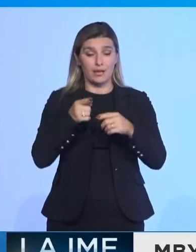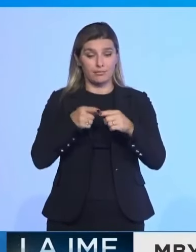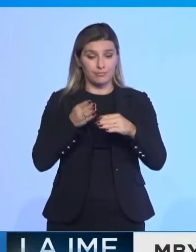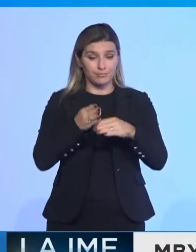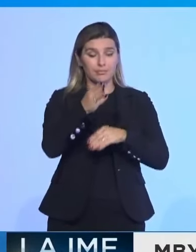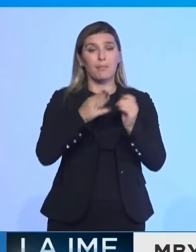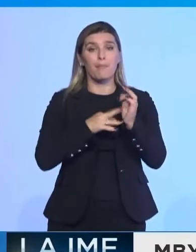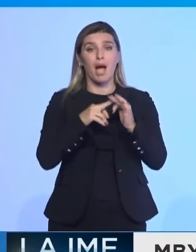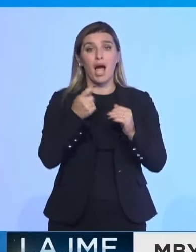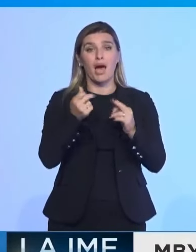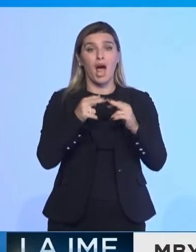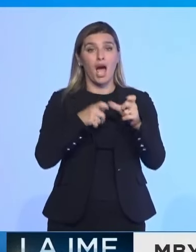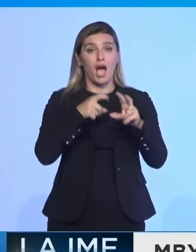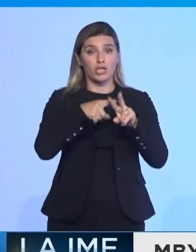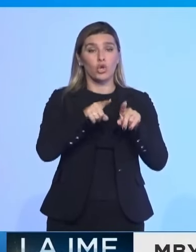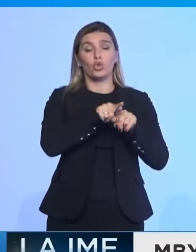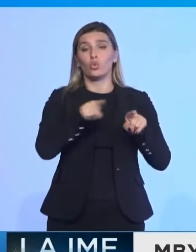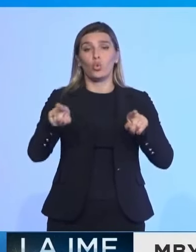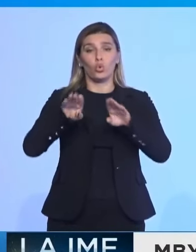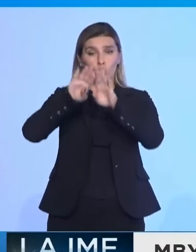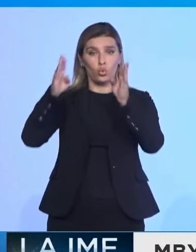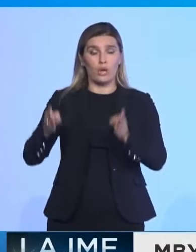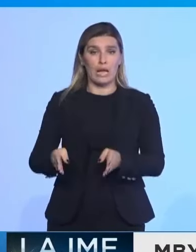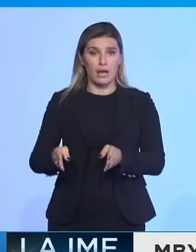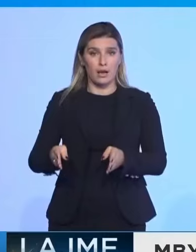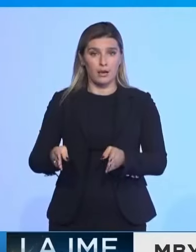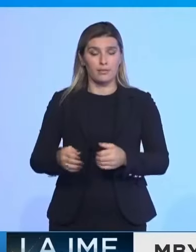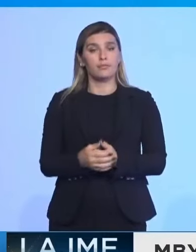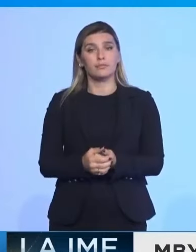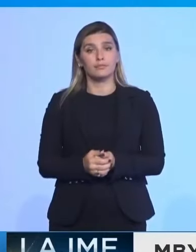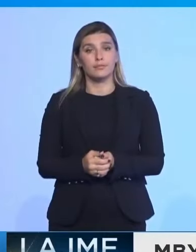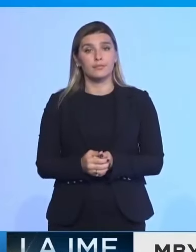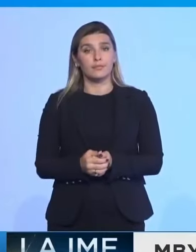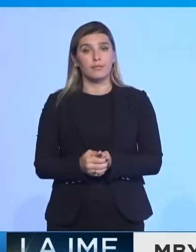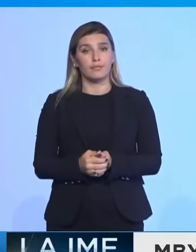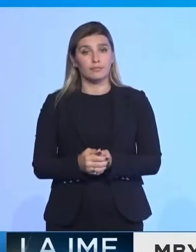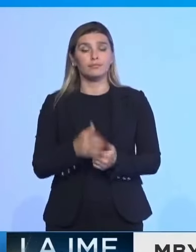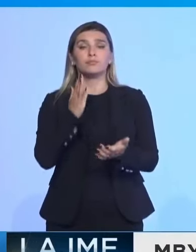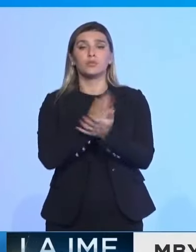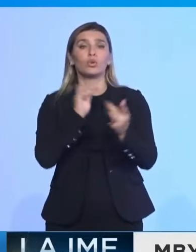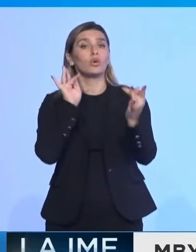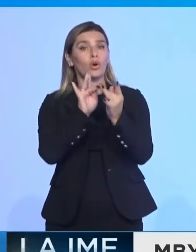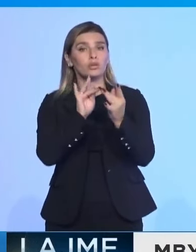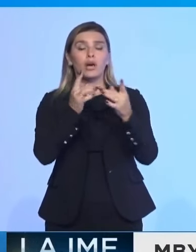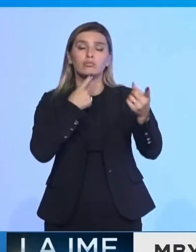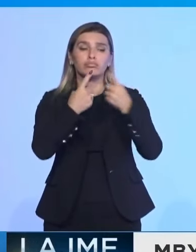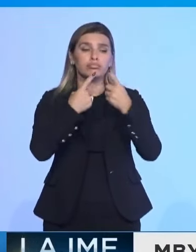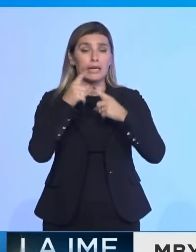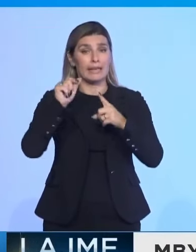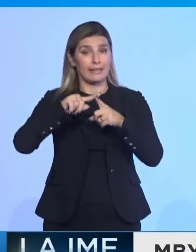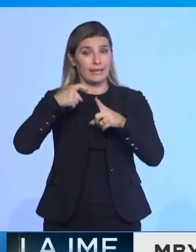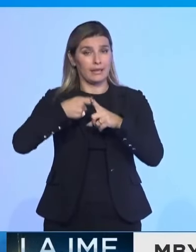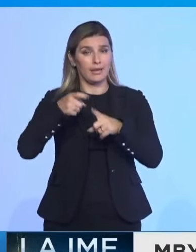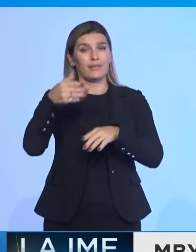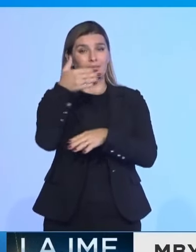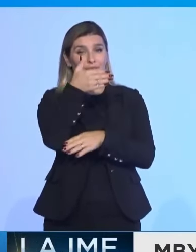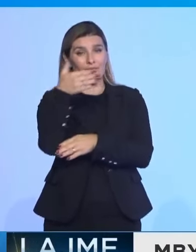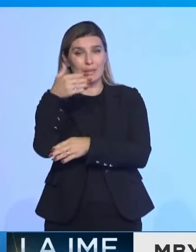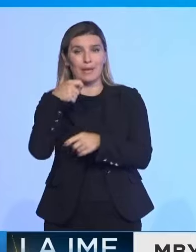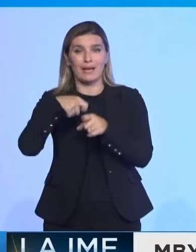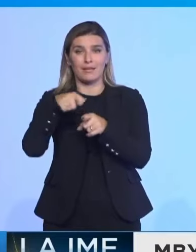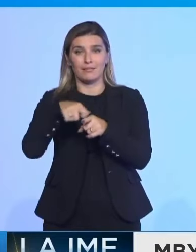Marashi deri tek tuneli i parë i rrugës për Llokfic. I kontaktuar nga RTK, operatori ekonomik që po bën